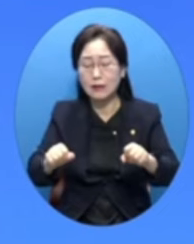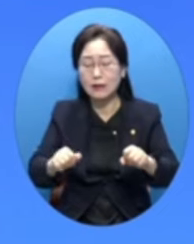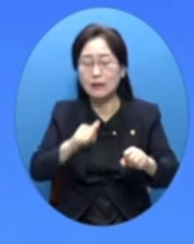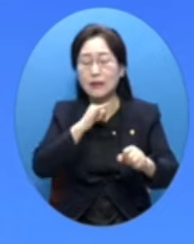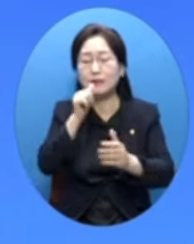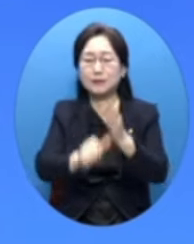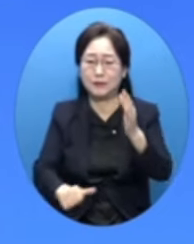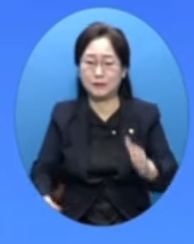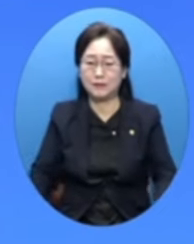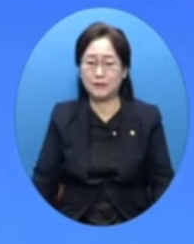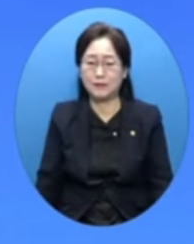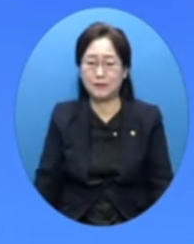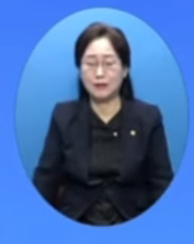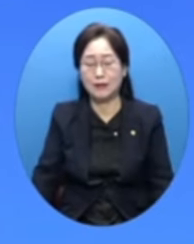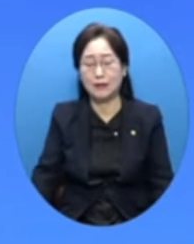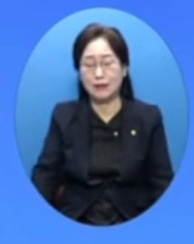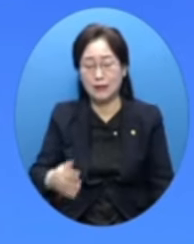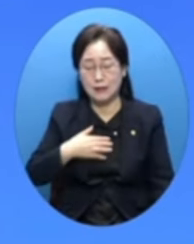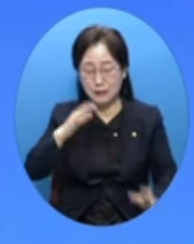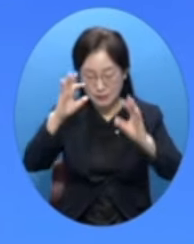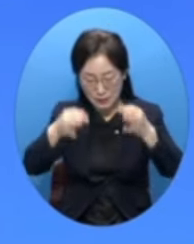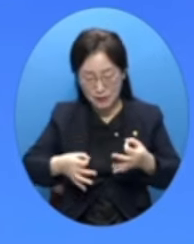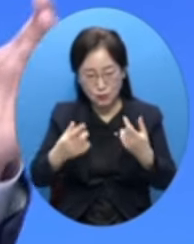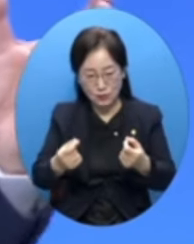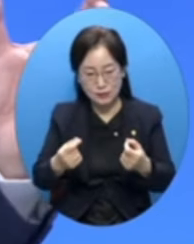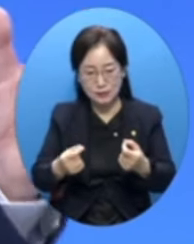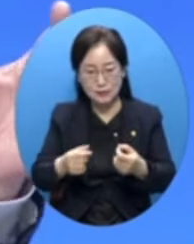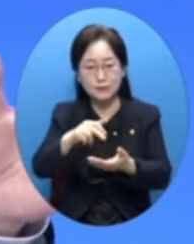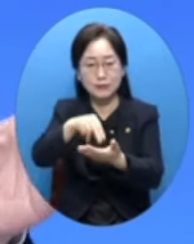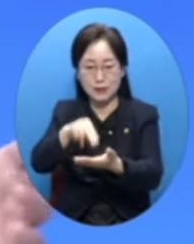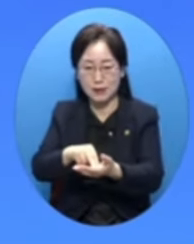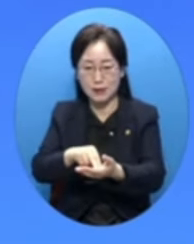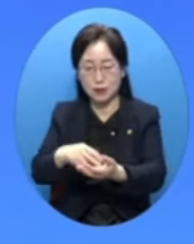그래서 그는 자기 같은 상의용사들을 모아가지고 이